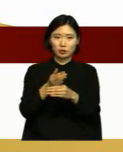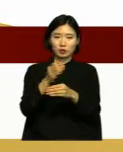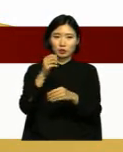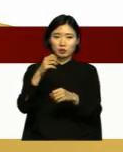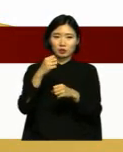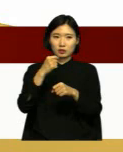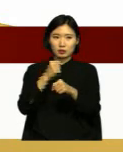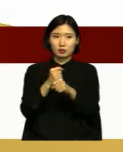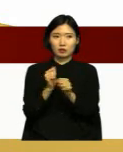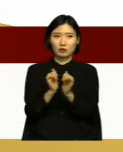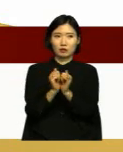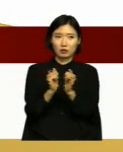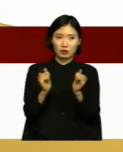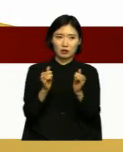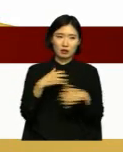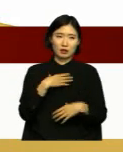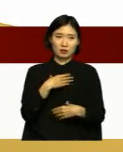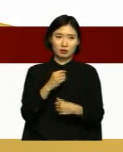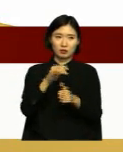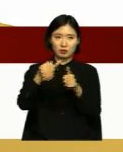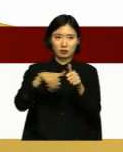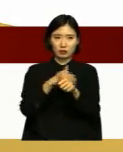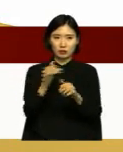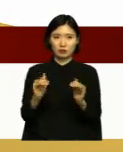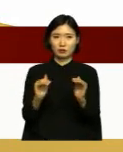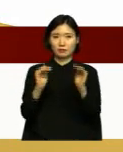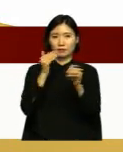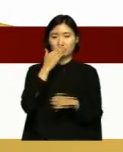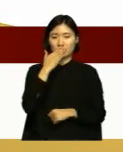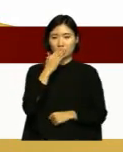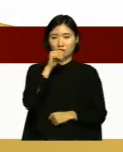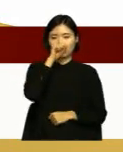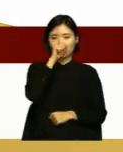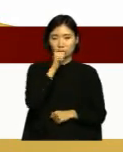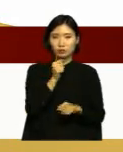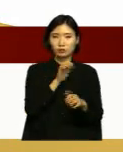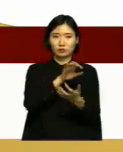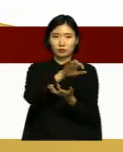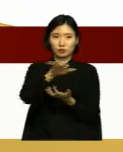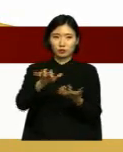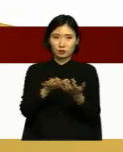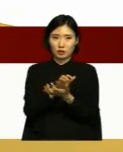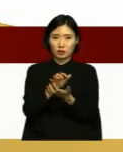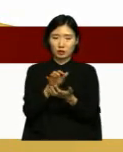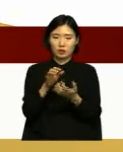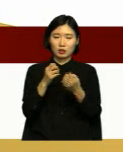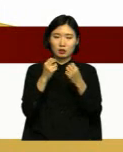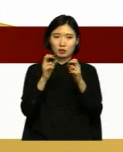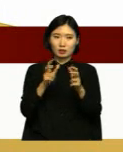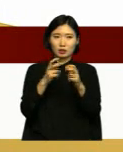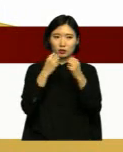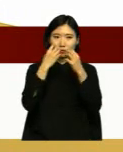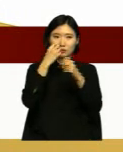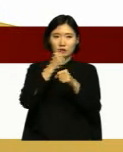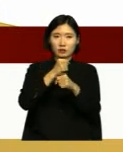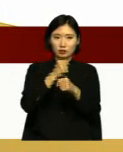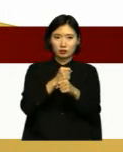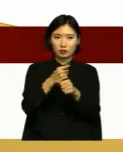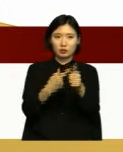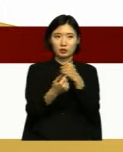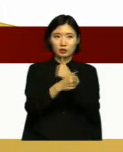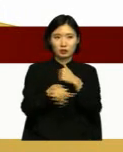지원하여 이들이 안정적 상태에서 성장할 수 있는 선순환 창업 생태계 구축을 도모하는 데